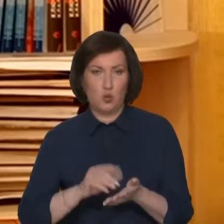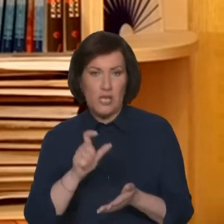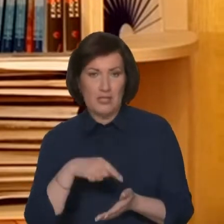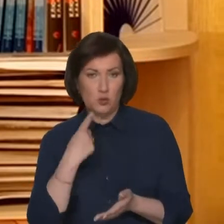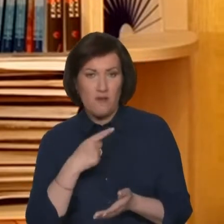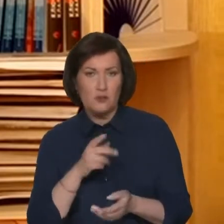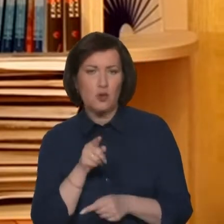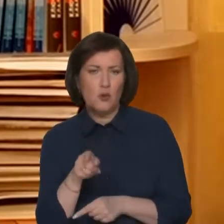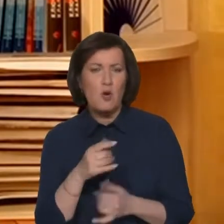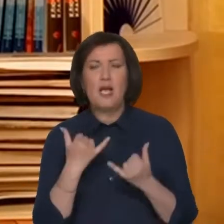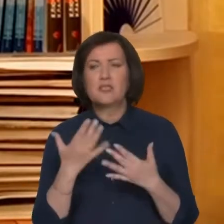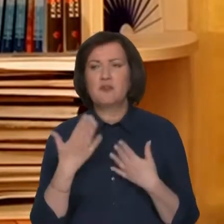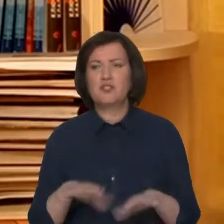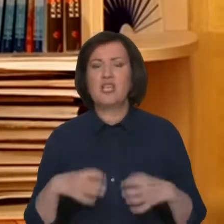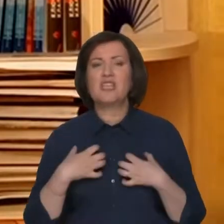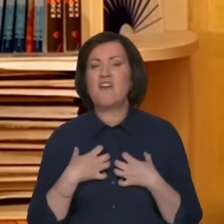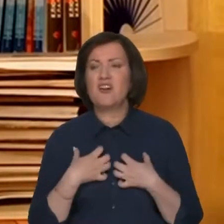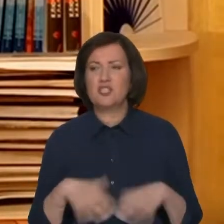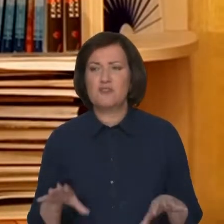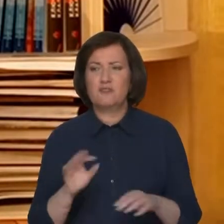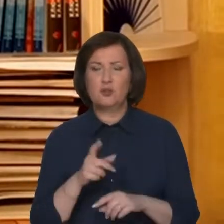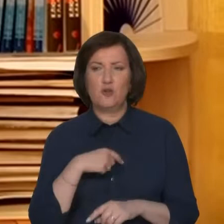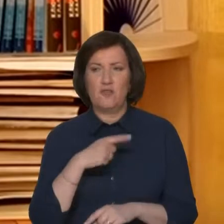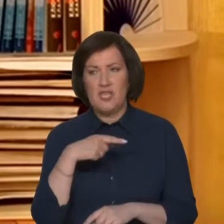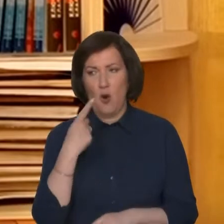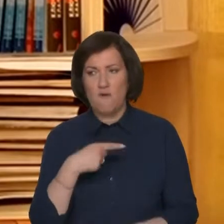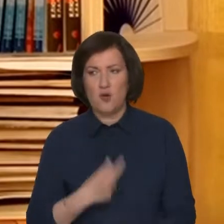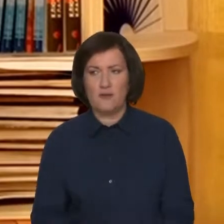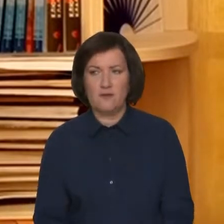казати, що йому тепер вже не важливо все, що він наговорив.